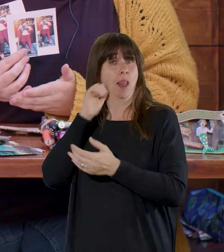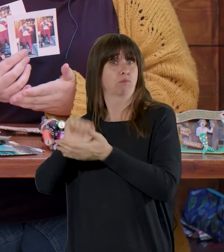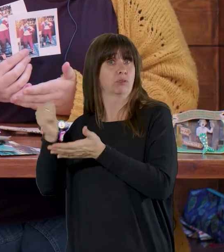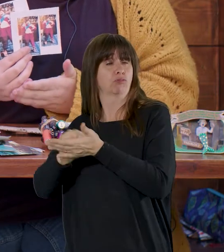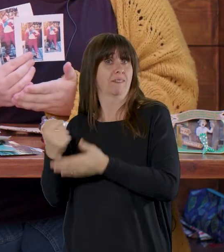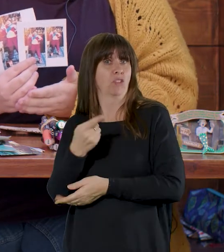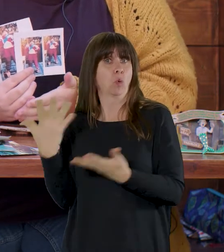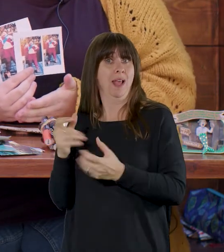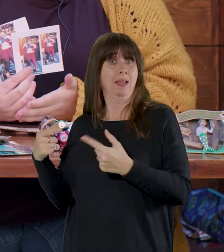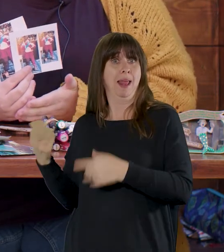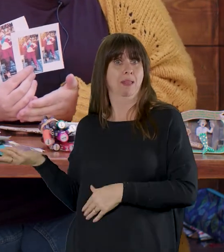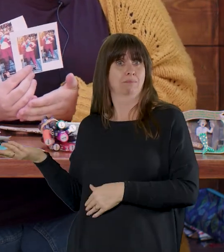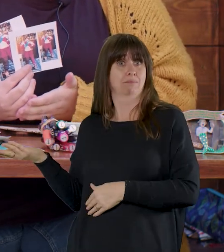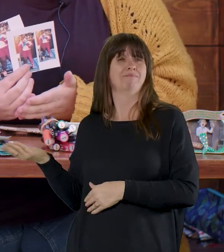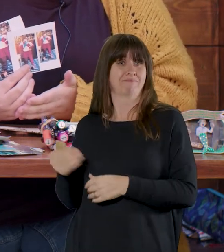i